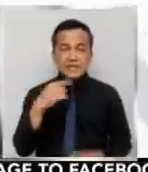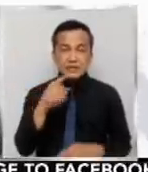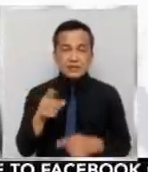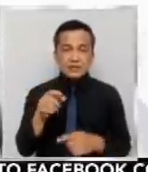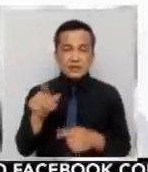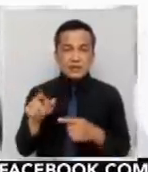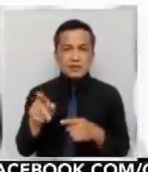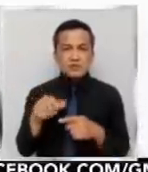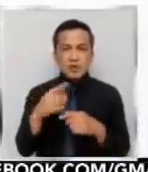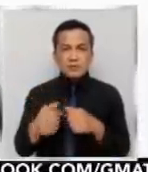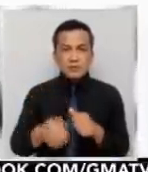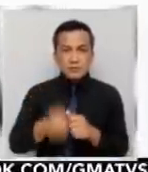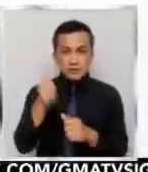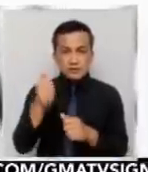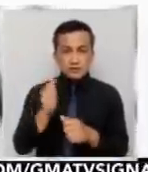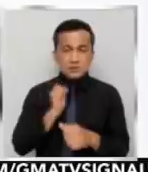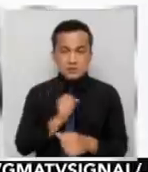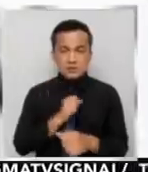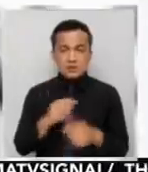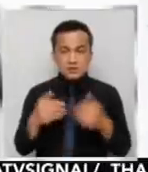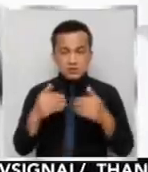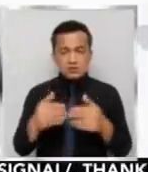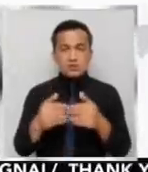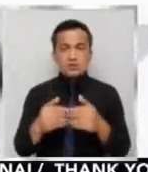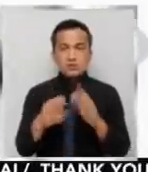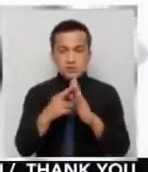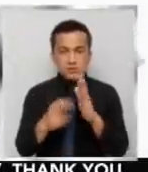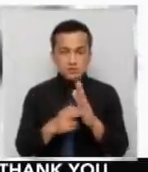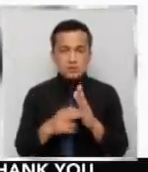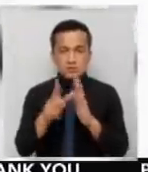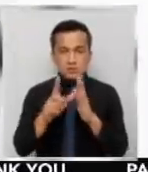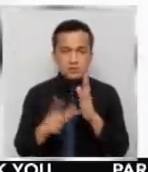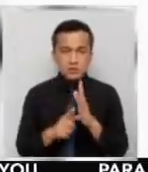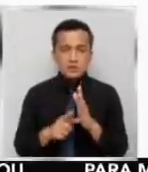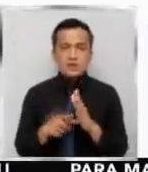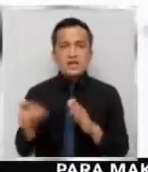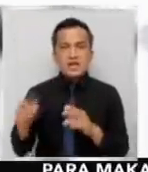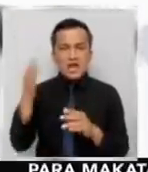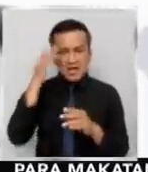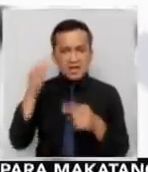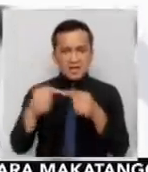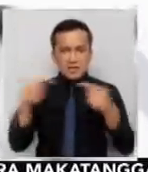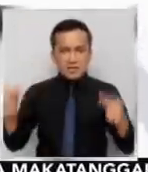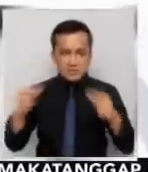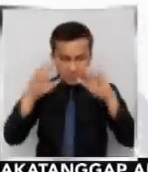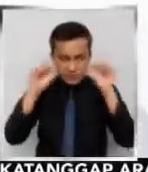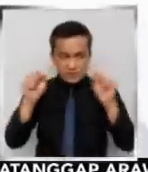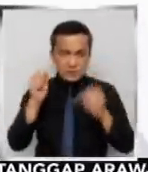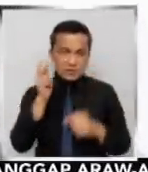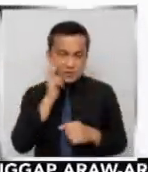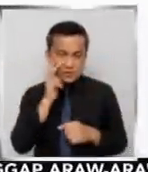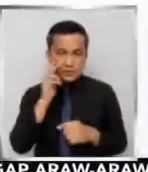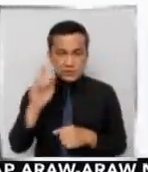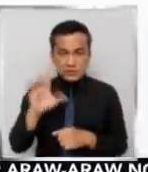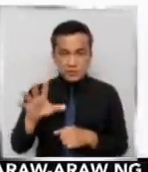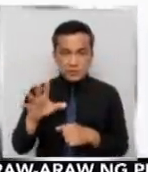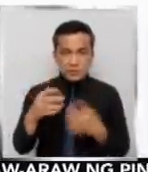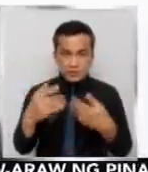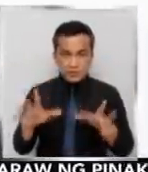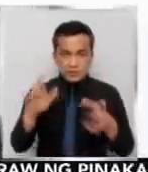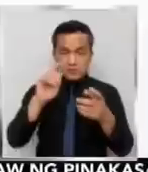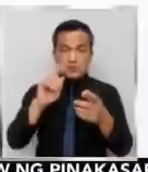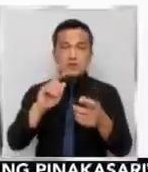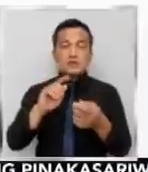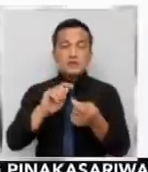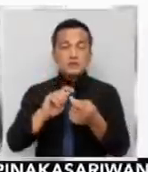sa demokrasya, human rights at rule of law. Kilalang kritiko ni Pangulong Rodrigo Duterte si De Lima at sa pagtatapos ng termino ng Pangulo, iginit